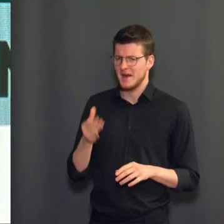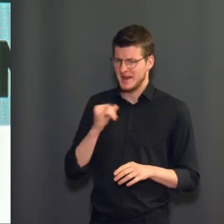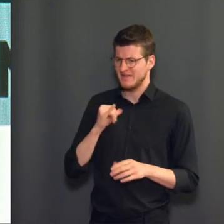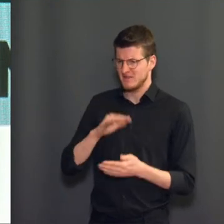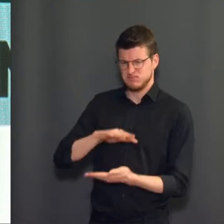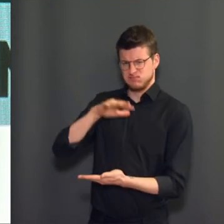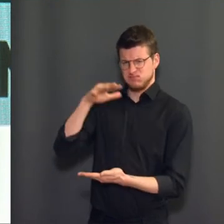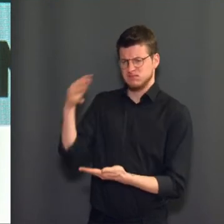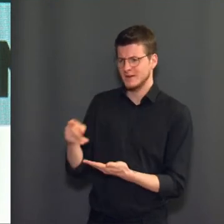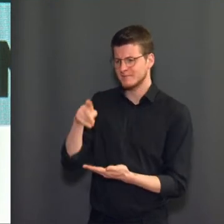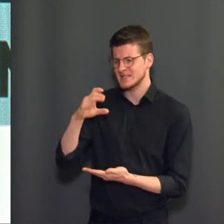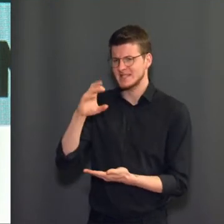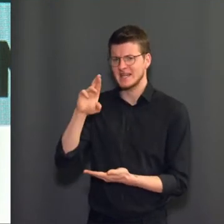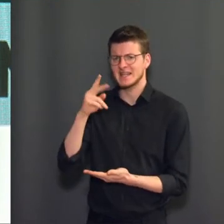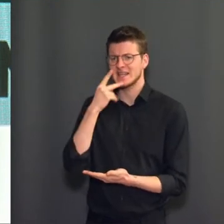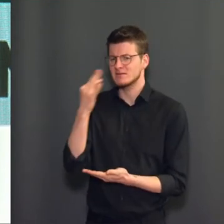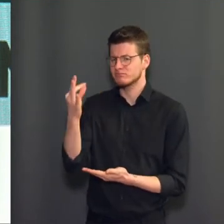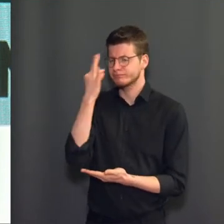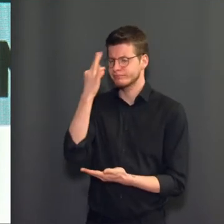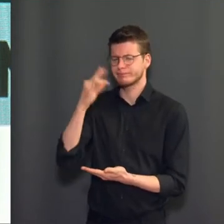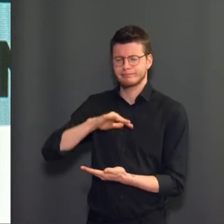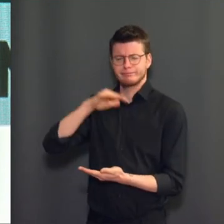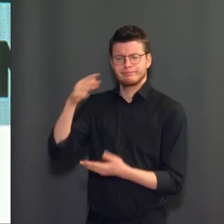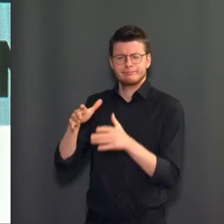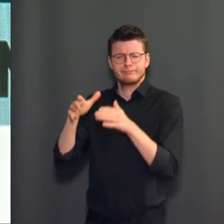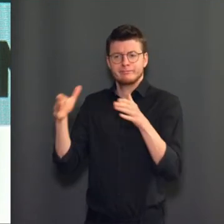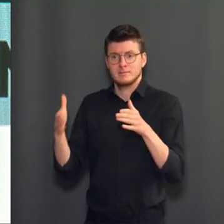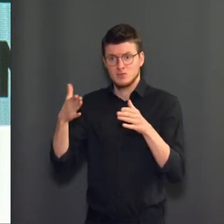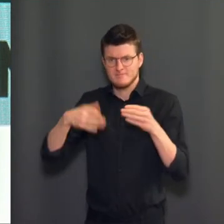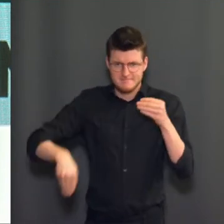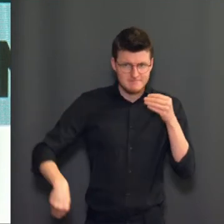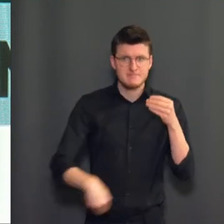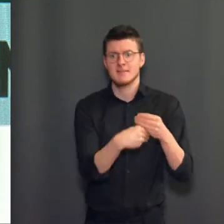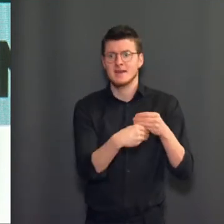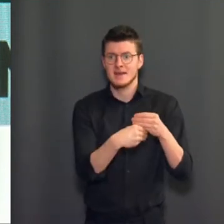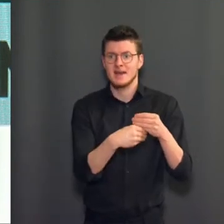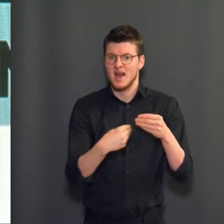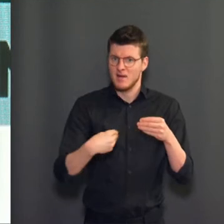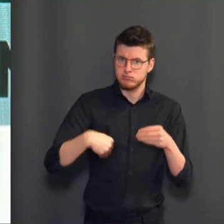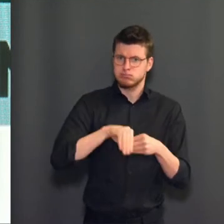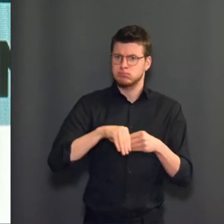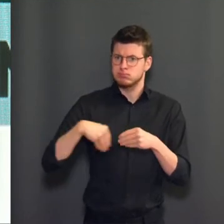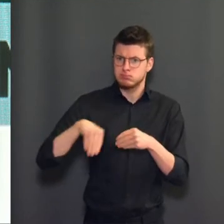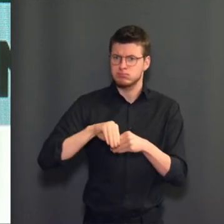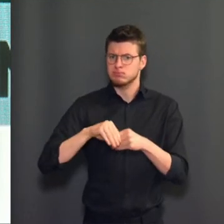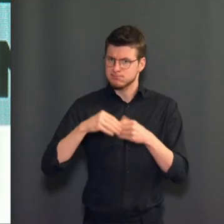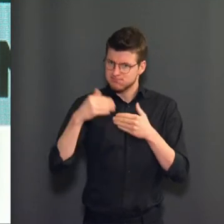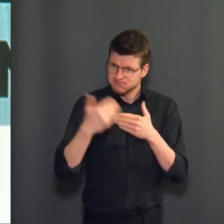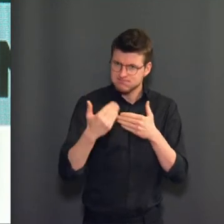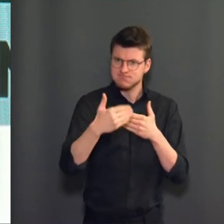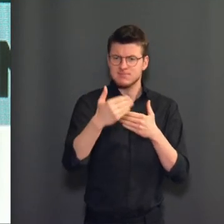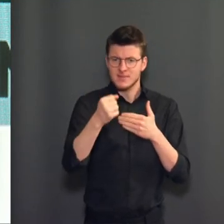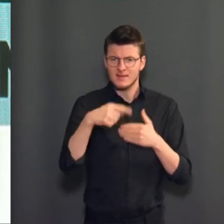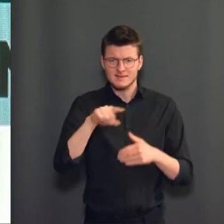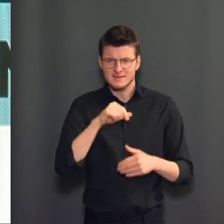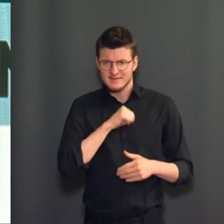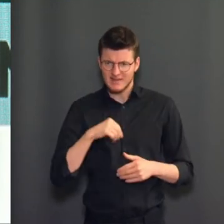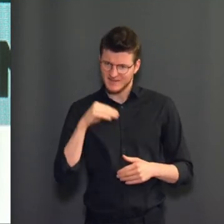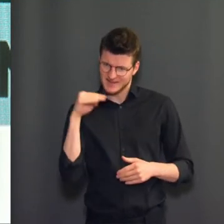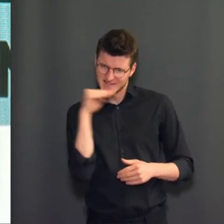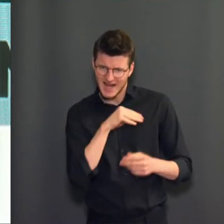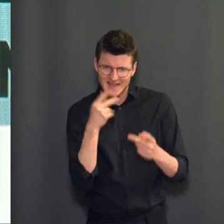de verspreiding van het virus met herhaalde sneltesten binnen bedrijven en